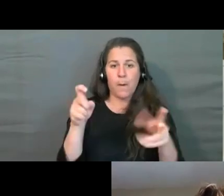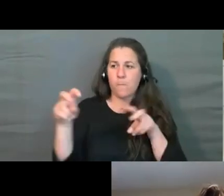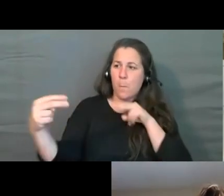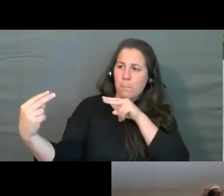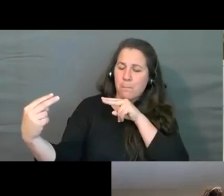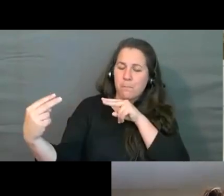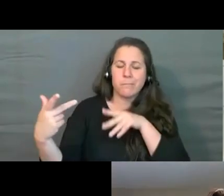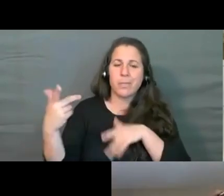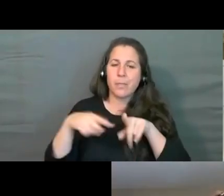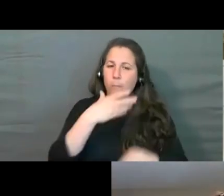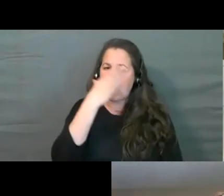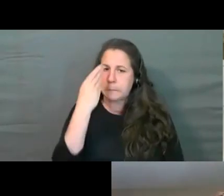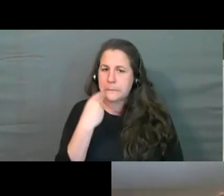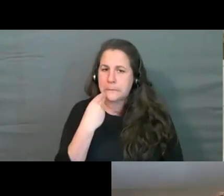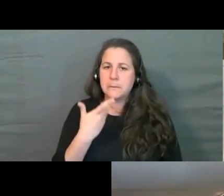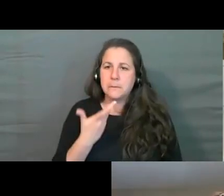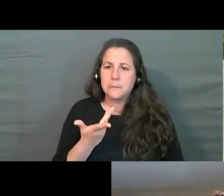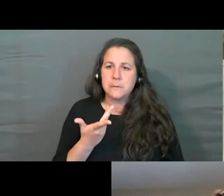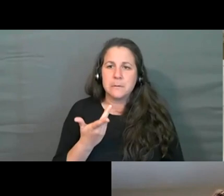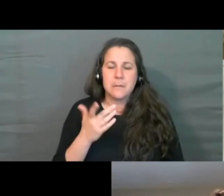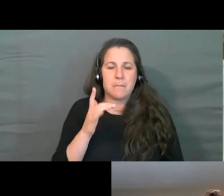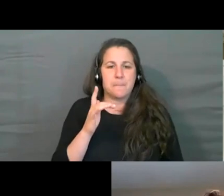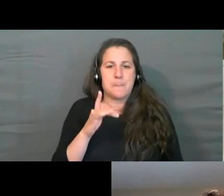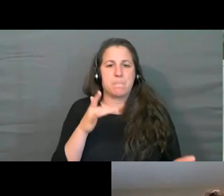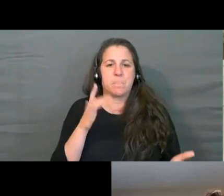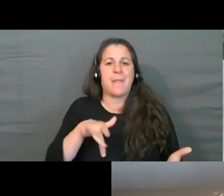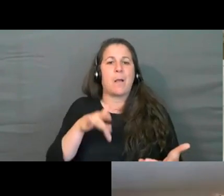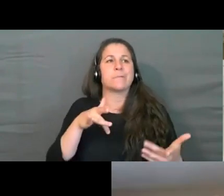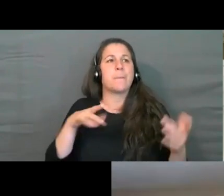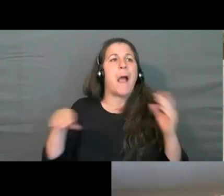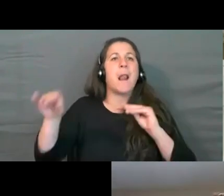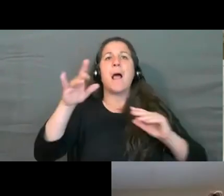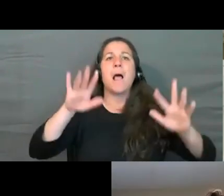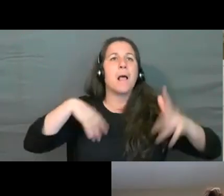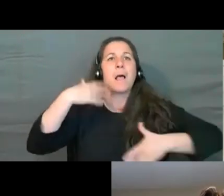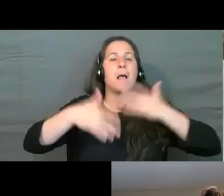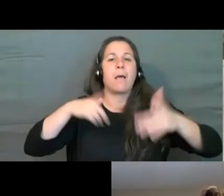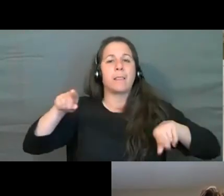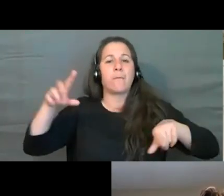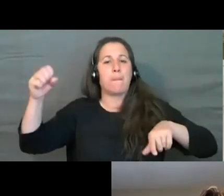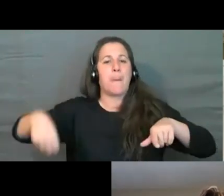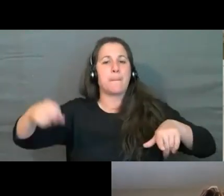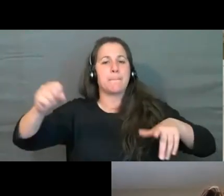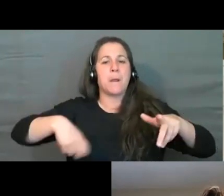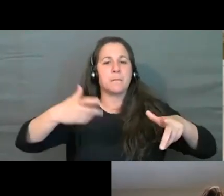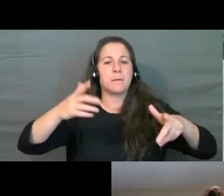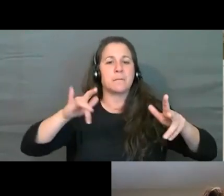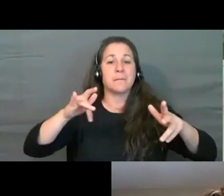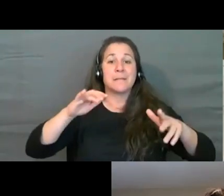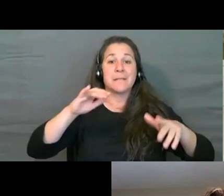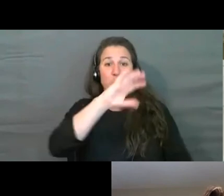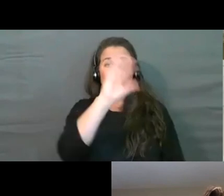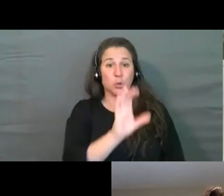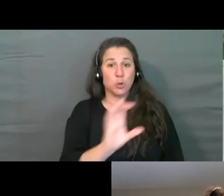faire parfois, parce que dans le feu de l'action, elle manque des bouts. Je vous dirais, quand on arrive sur Zoom, il